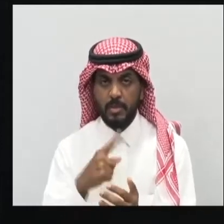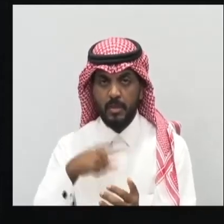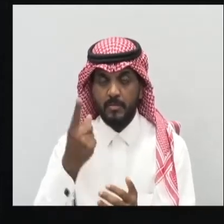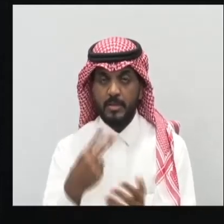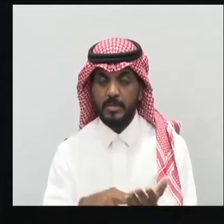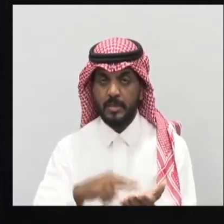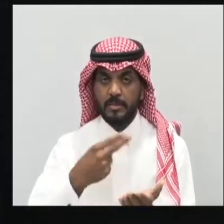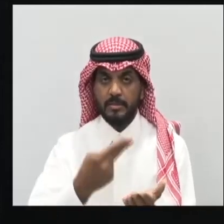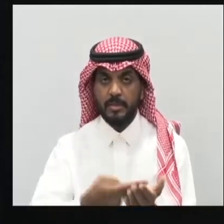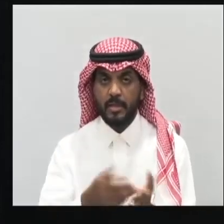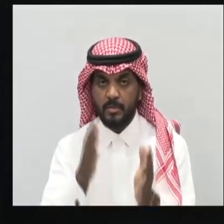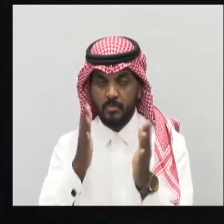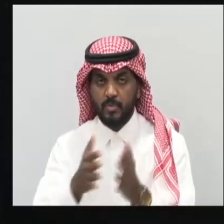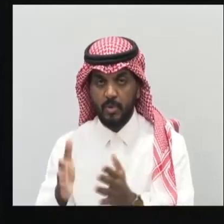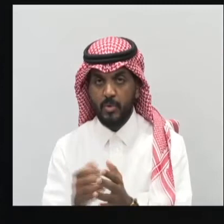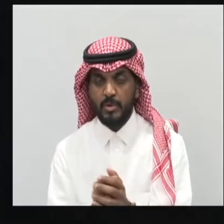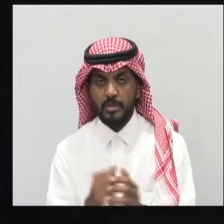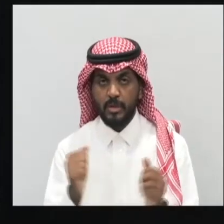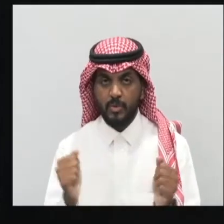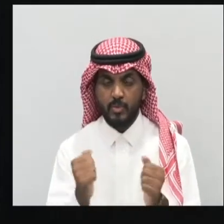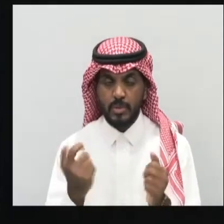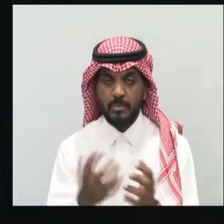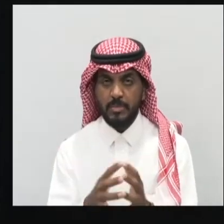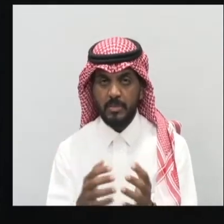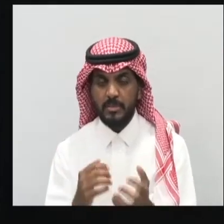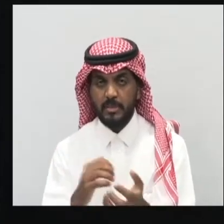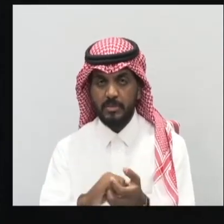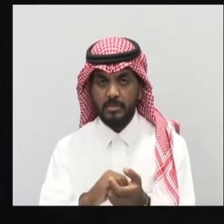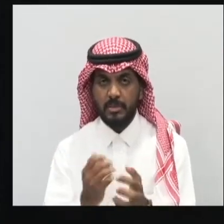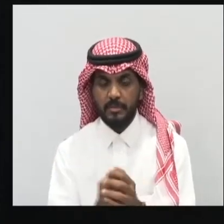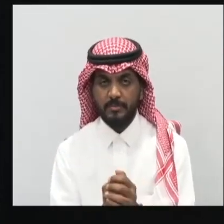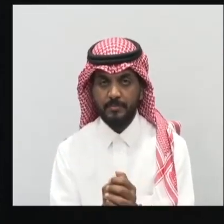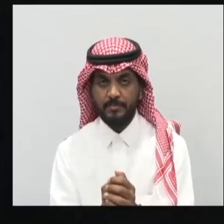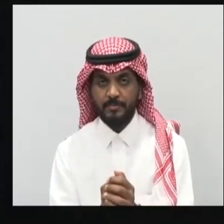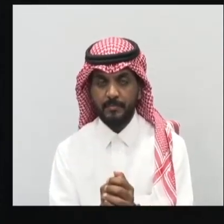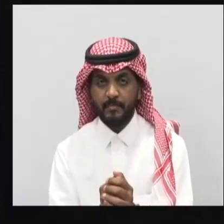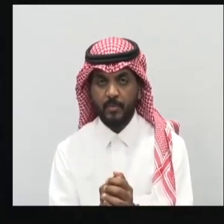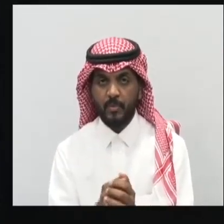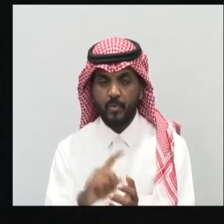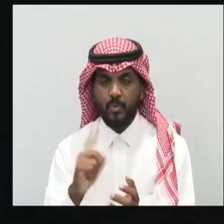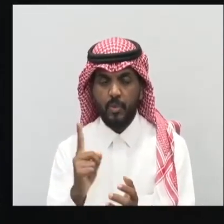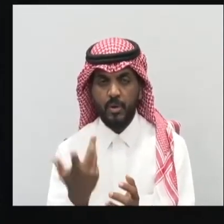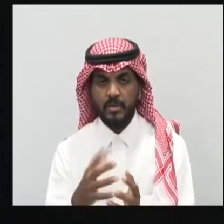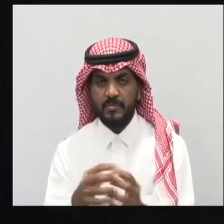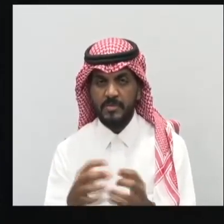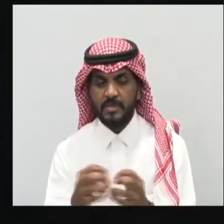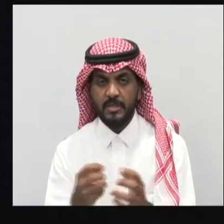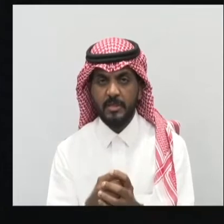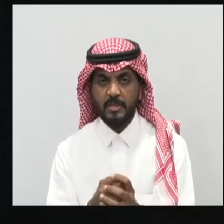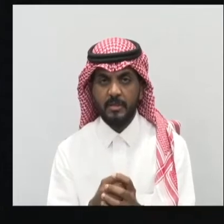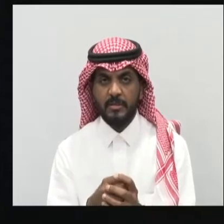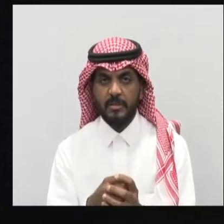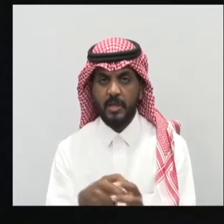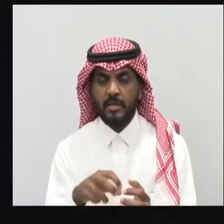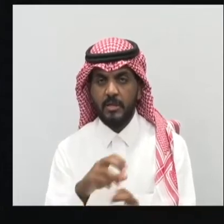سننتقل إلى مكون التقويم التجميعي. المقصود بالتقويم التجميعي هو تقييم